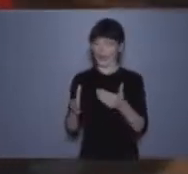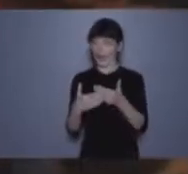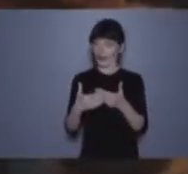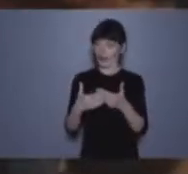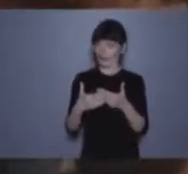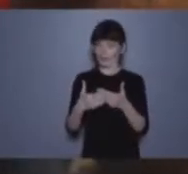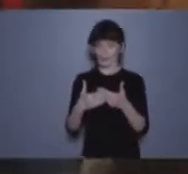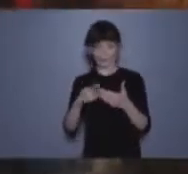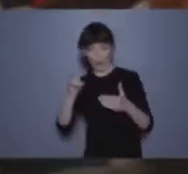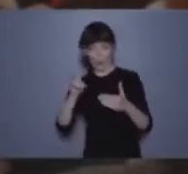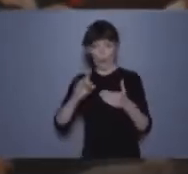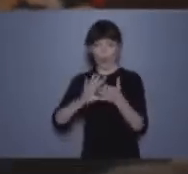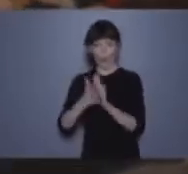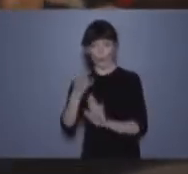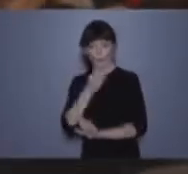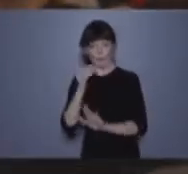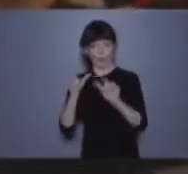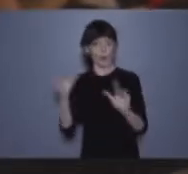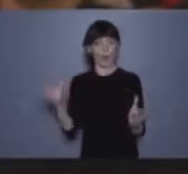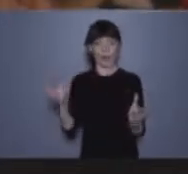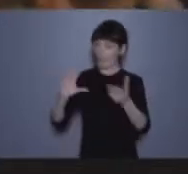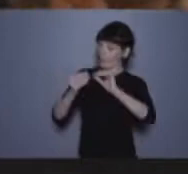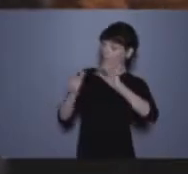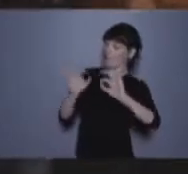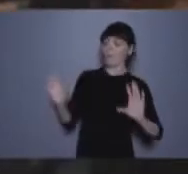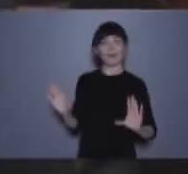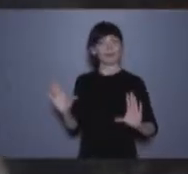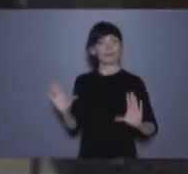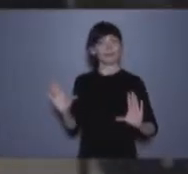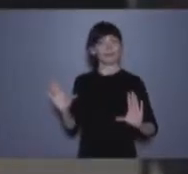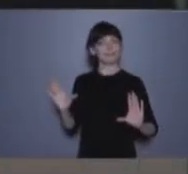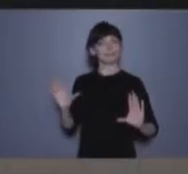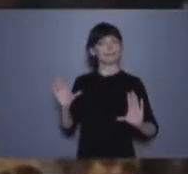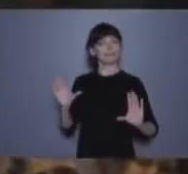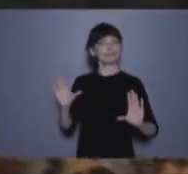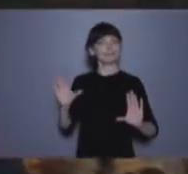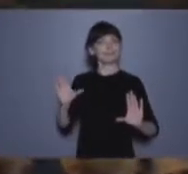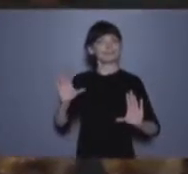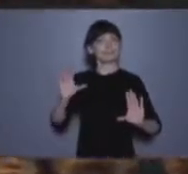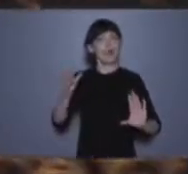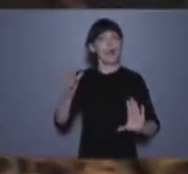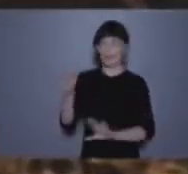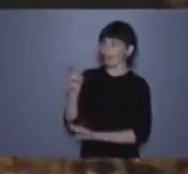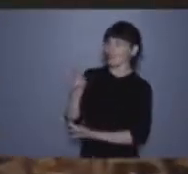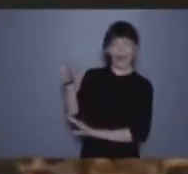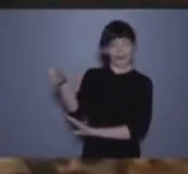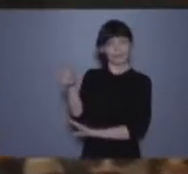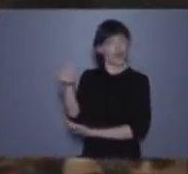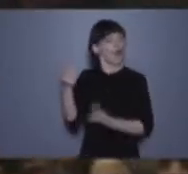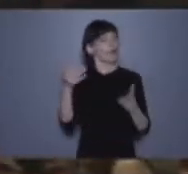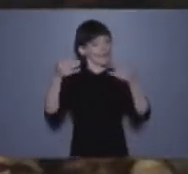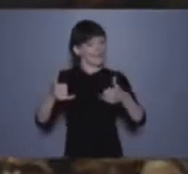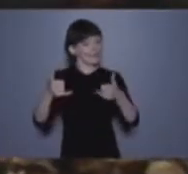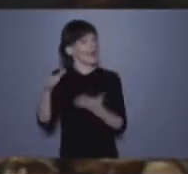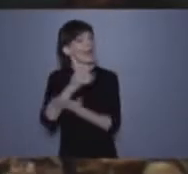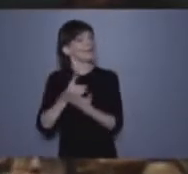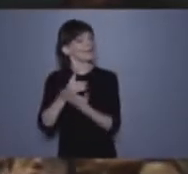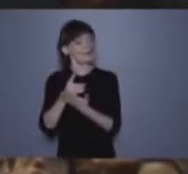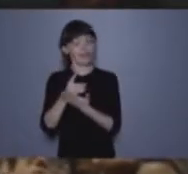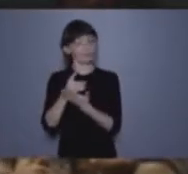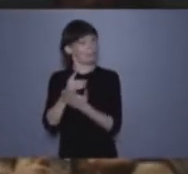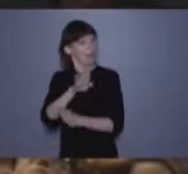si. Et après, elle me dit, ah mais oui, mais nous, on est le département le plus bio de France. Tu vas voir si tu vas rester bio longtemps, s'il y a un